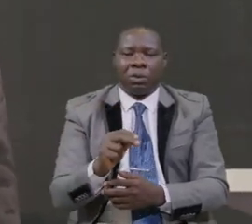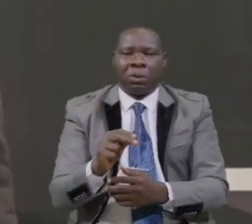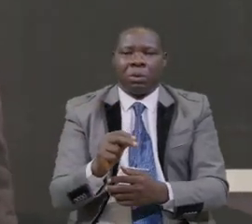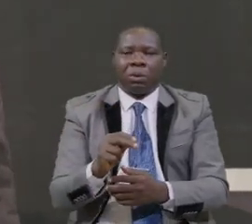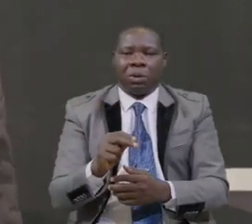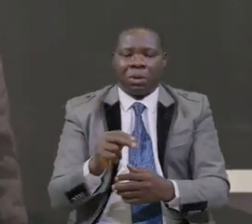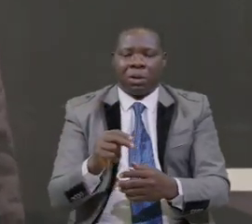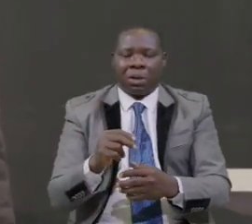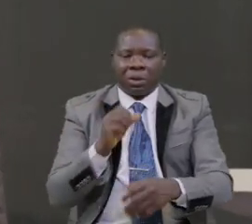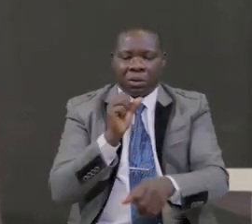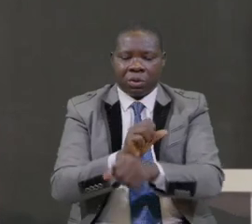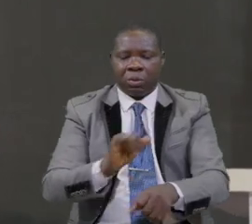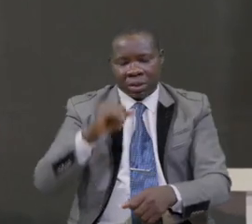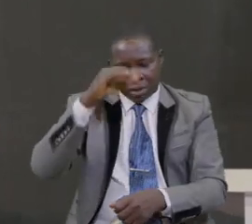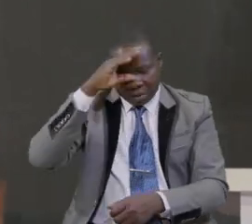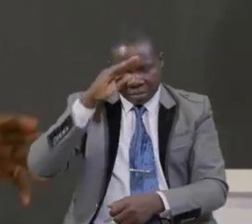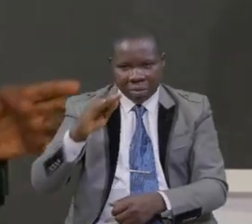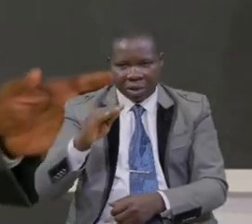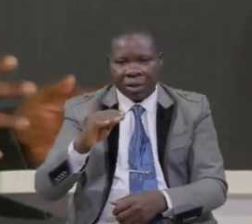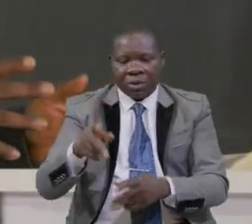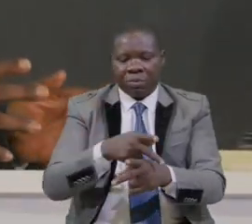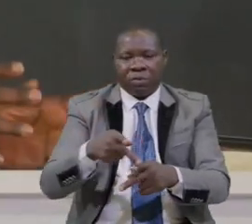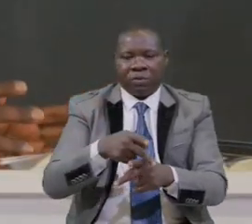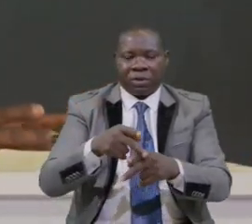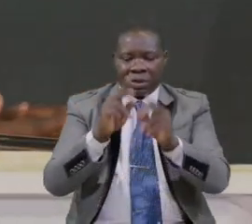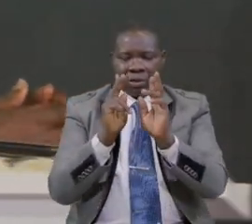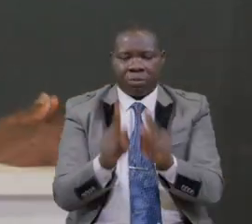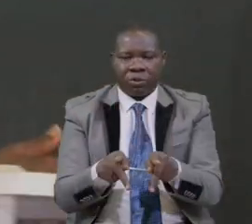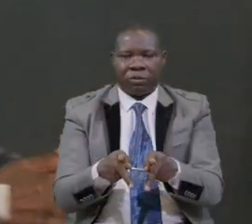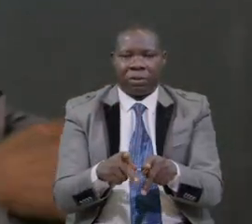Avant Élisée, il n'y avait pas un homme engagé, un professionnel